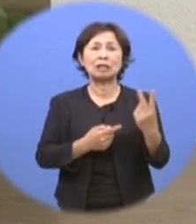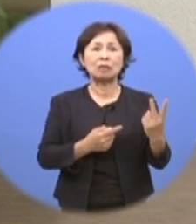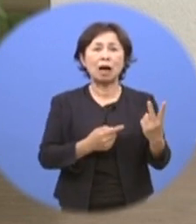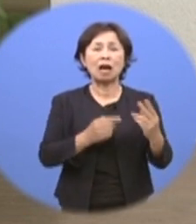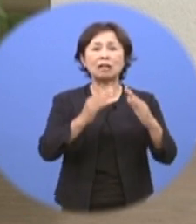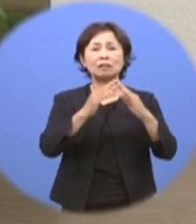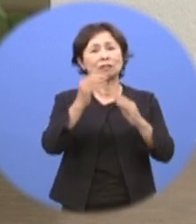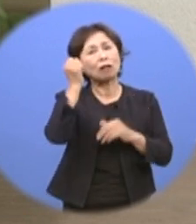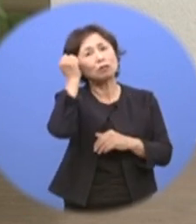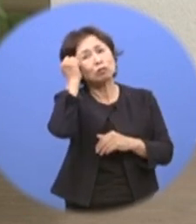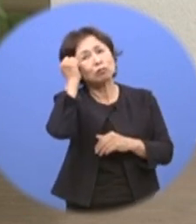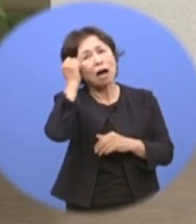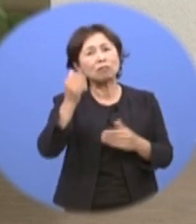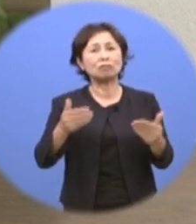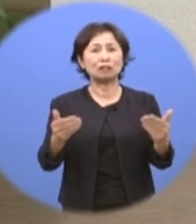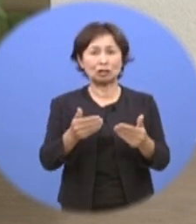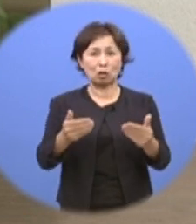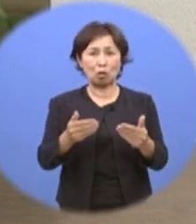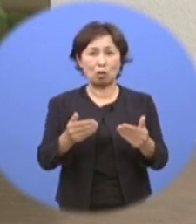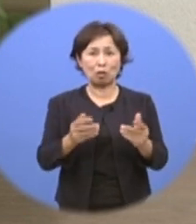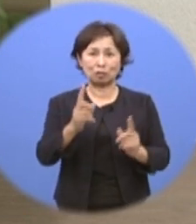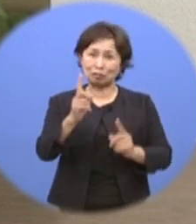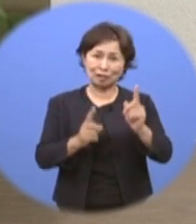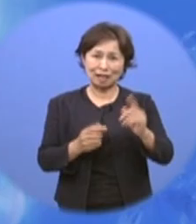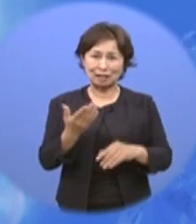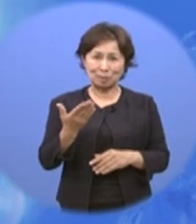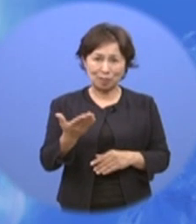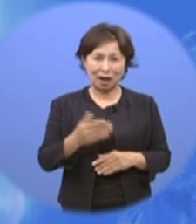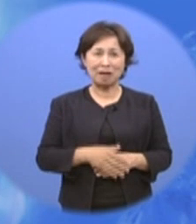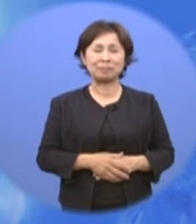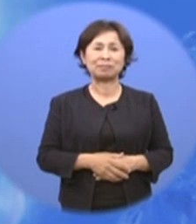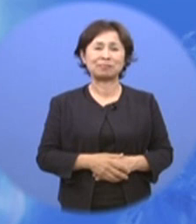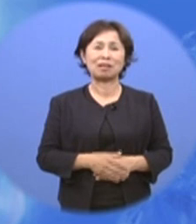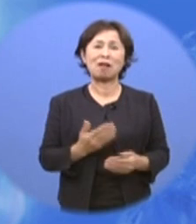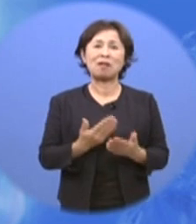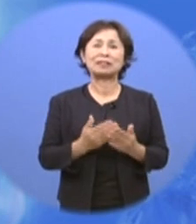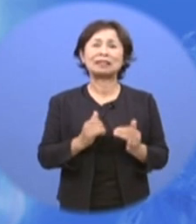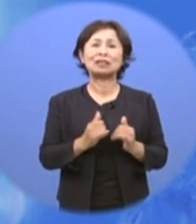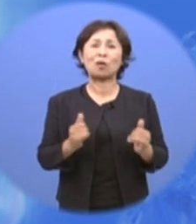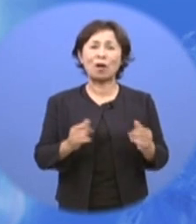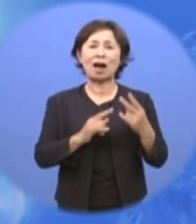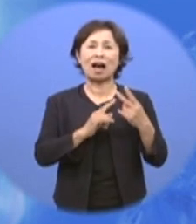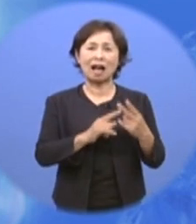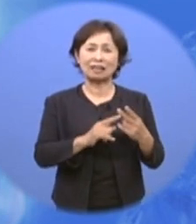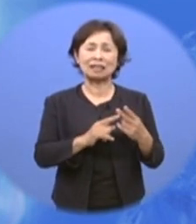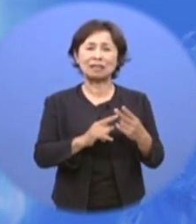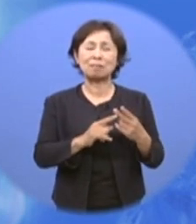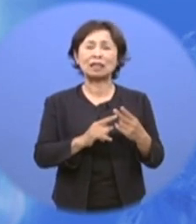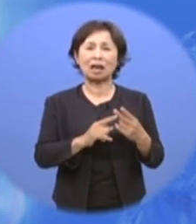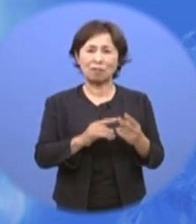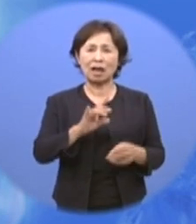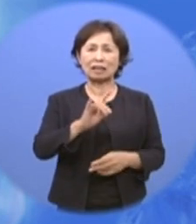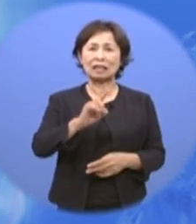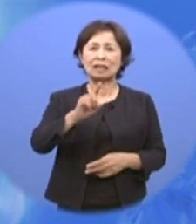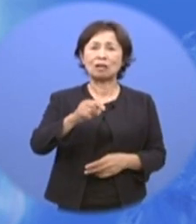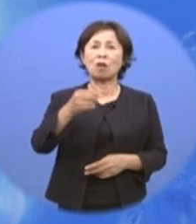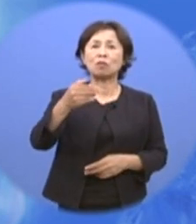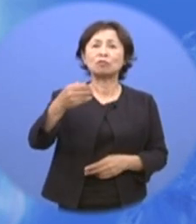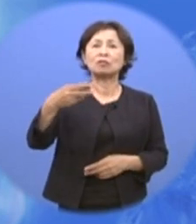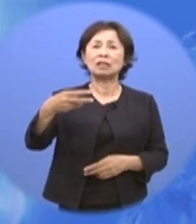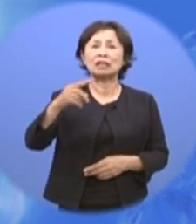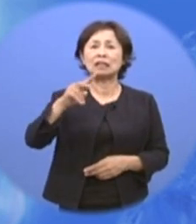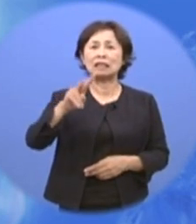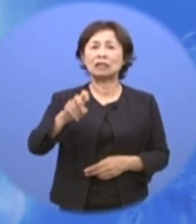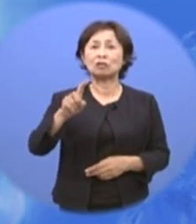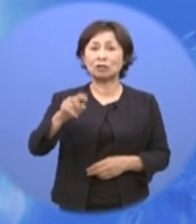宿泊事業、どちらでしょうか。ご希望の方はハガキまたは紀の国21のホームページ